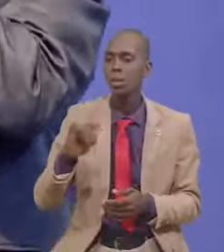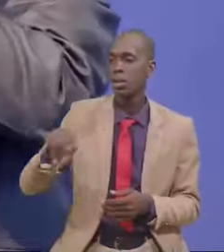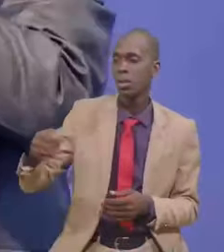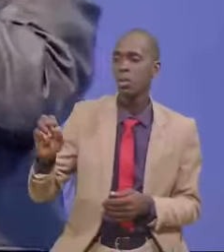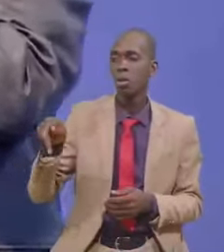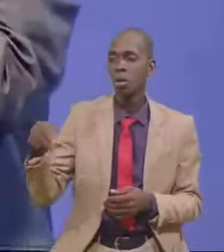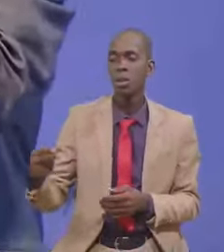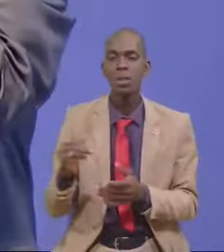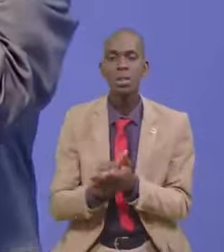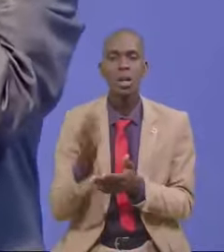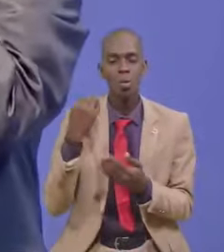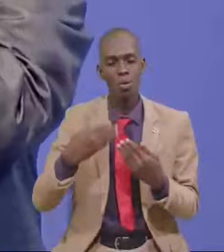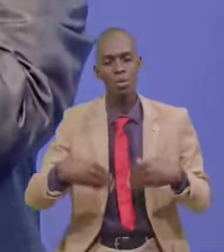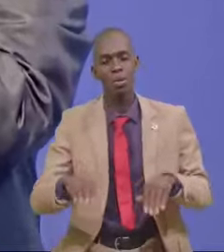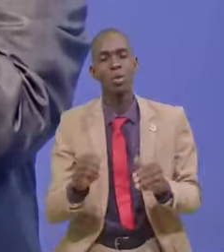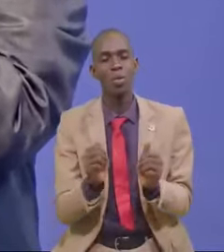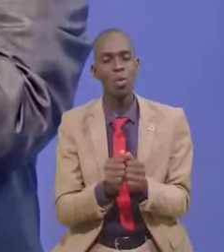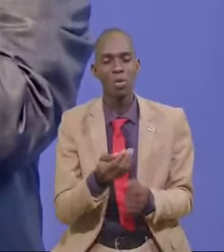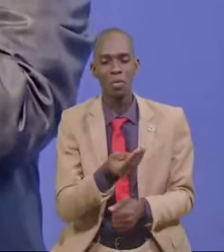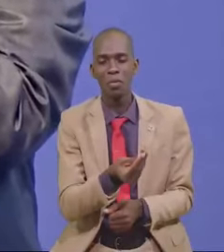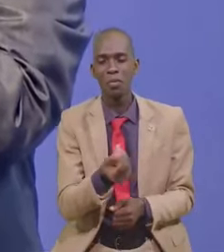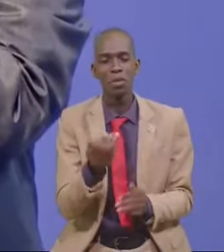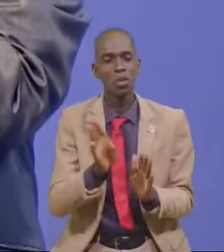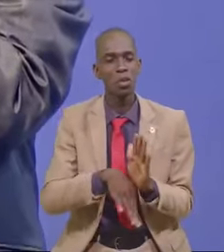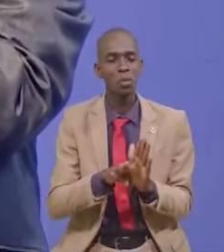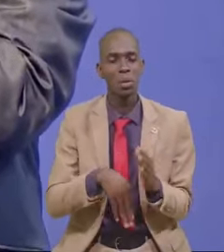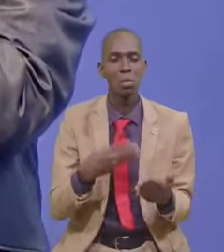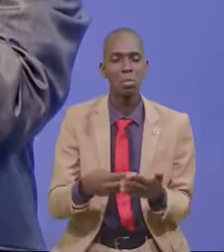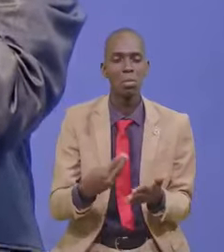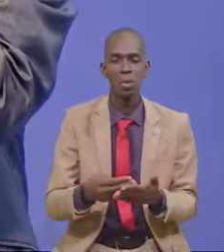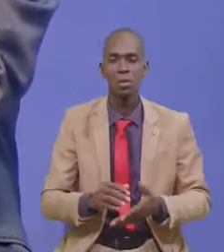Le Joseph qui a été vendu avec quelques pièces d'argent.